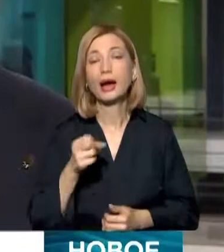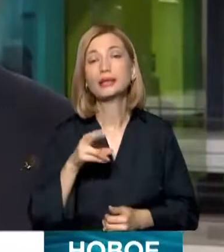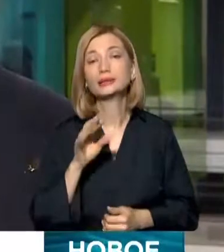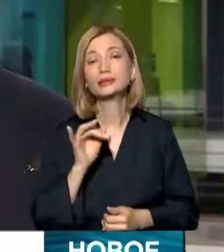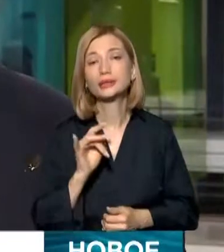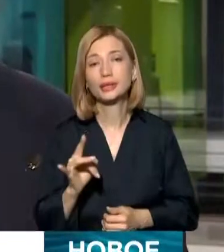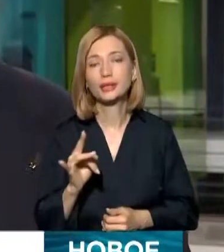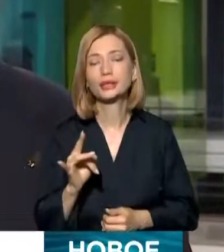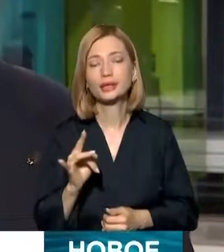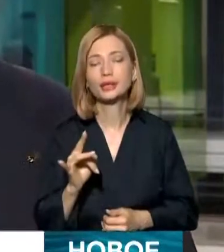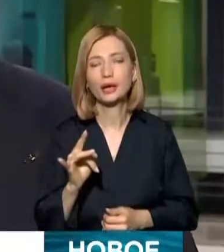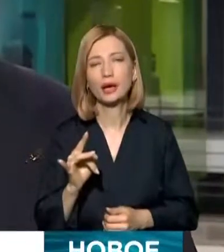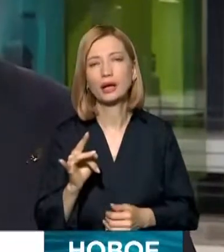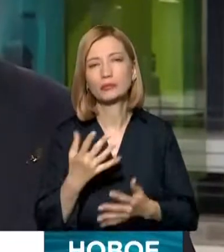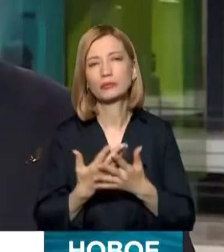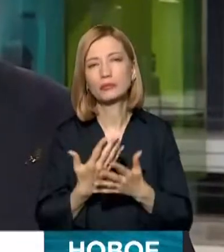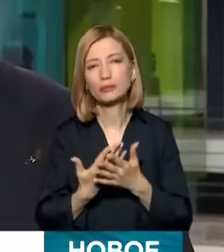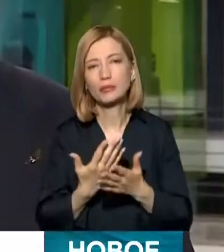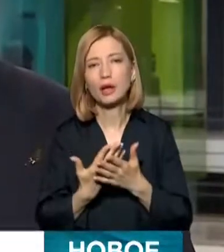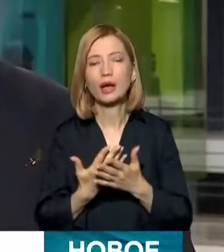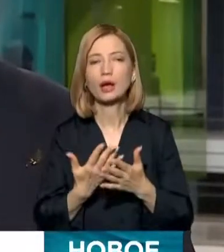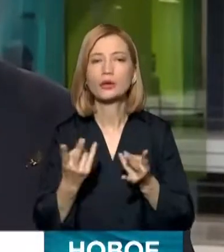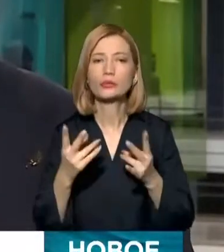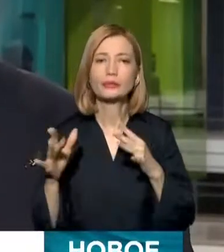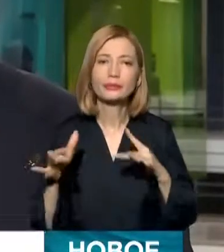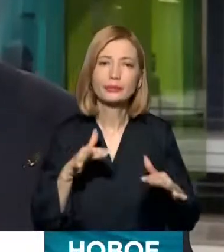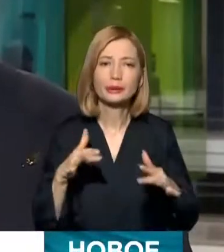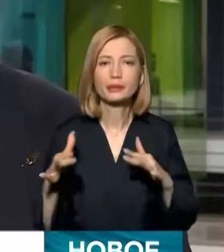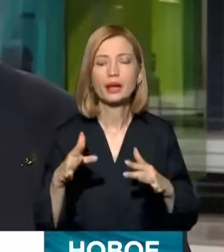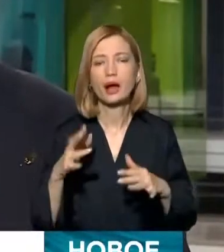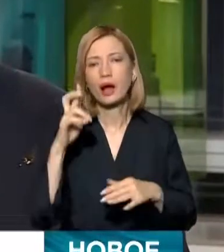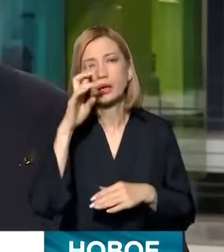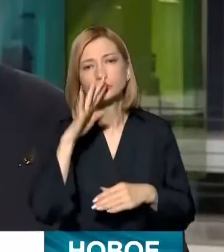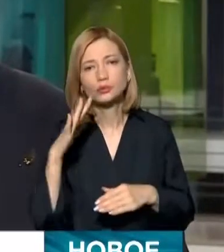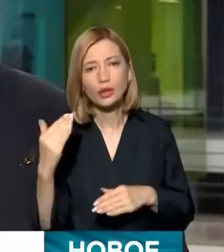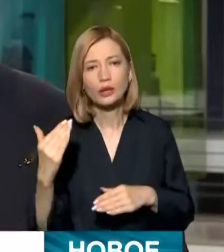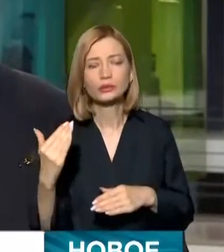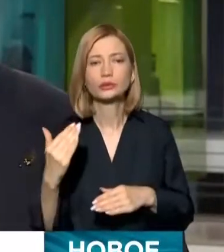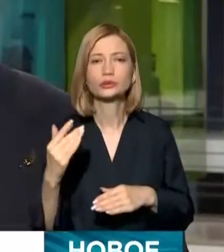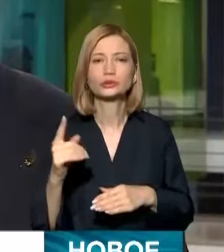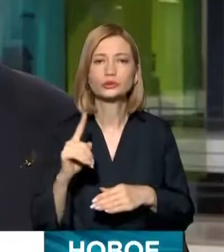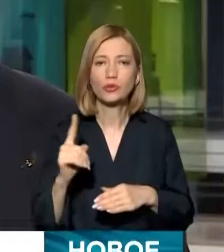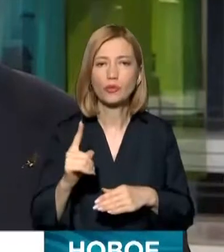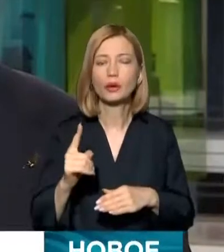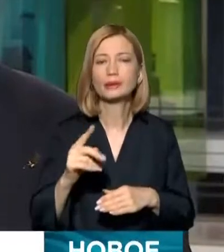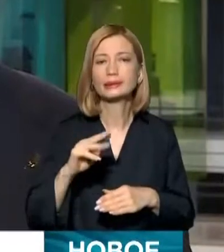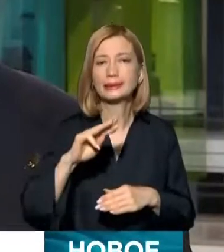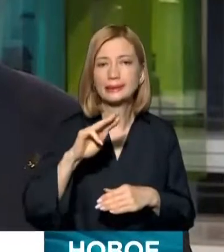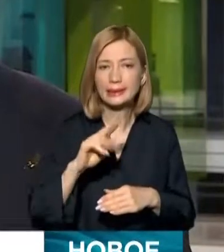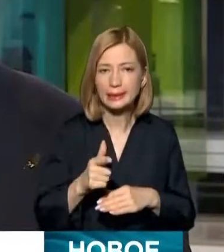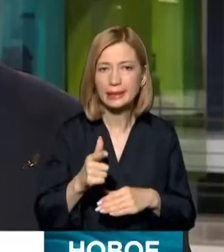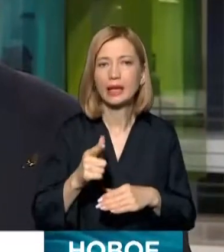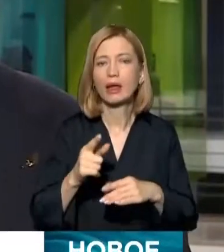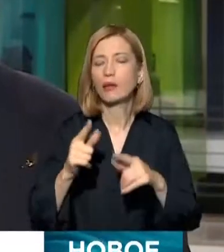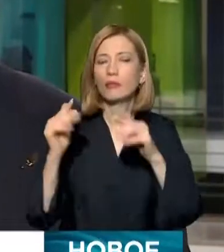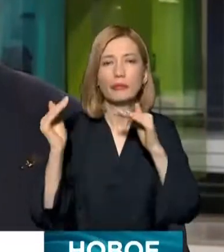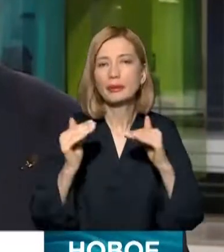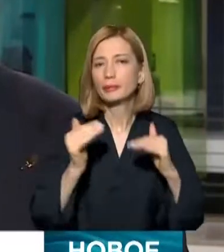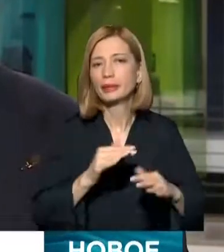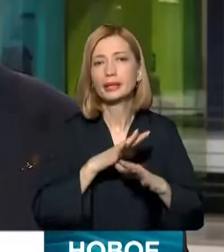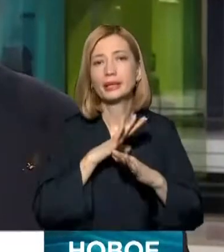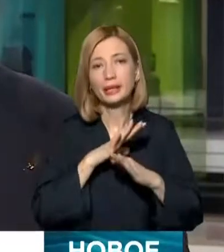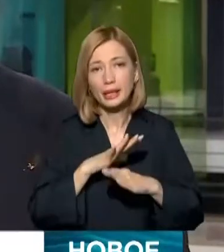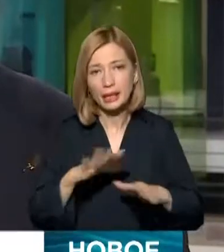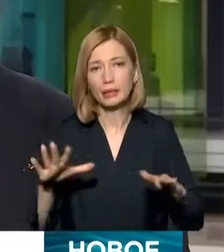вот мое личное мнение. Да, Алишер, а какие меры нужно предпринимать государству, чтобы не терять позиции национальной валюты, а